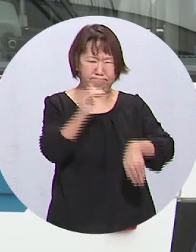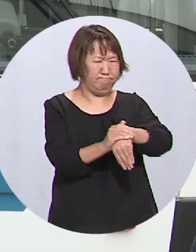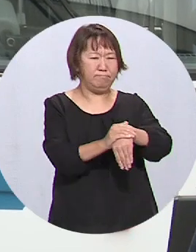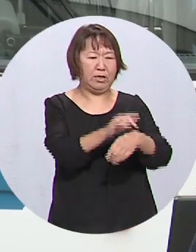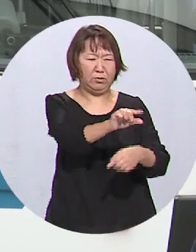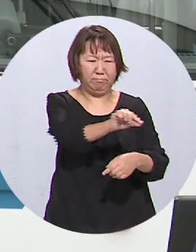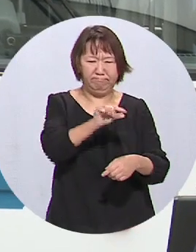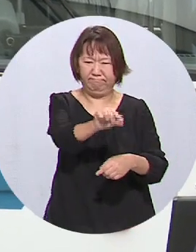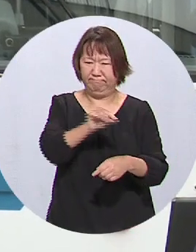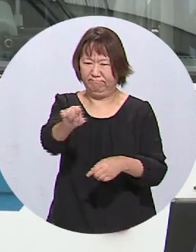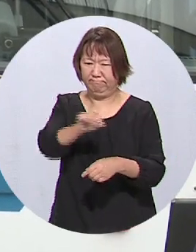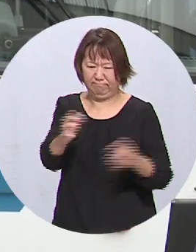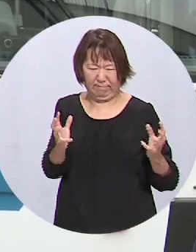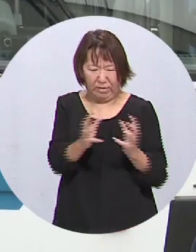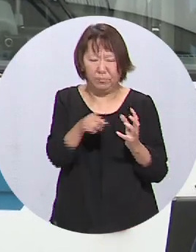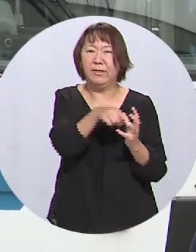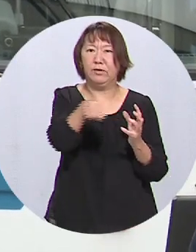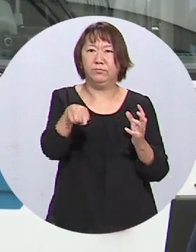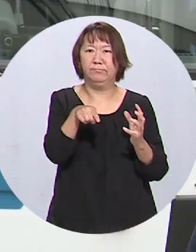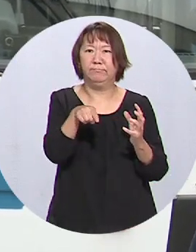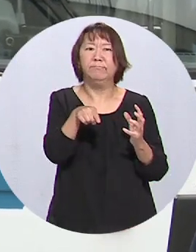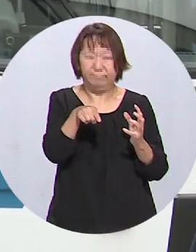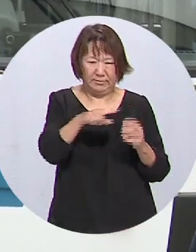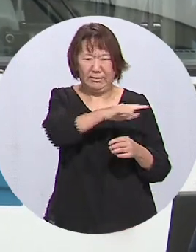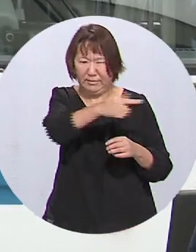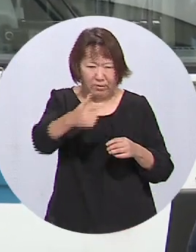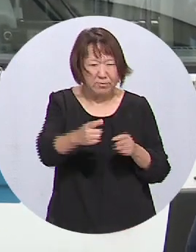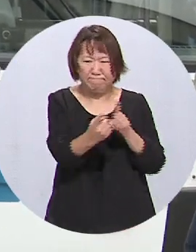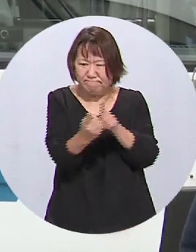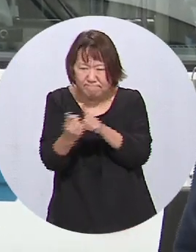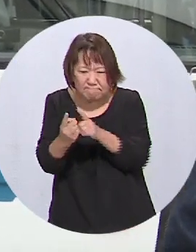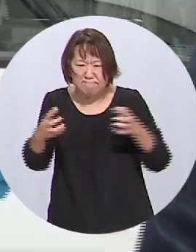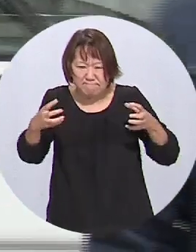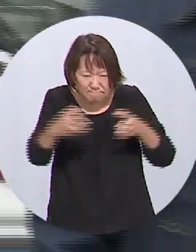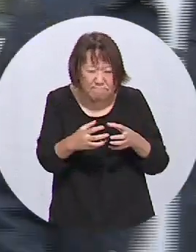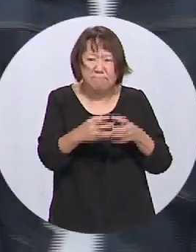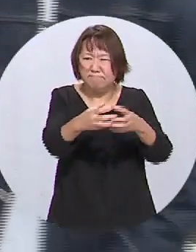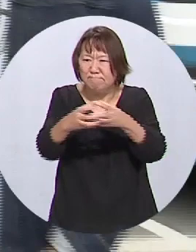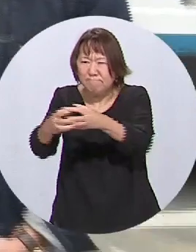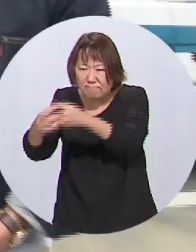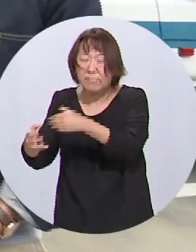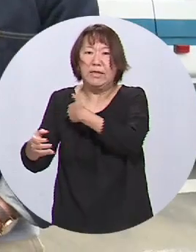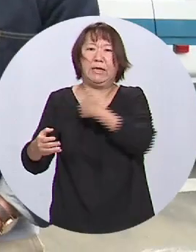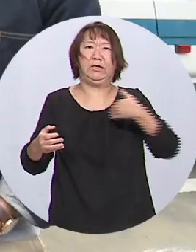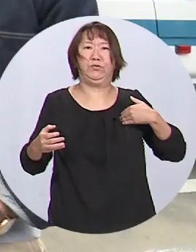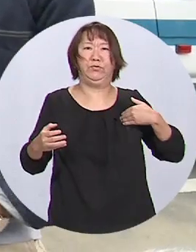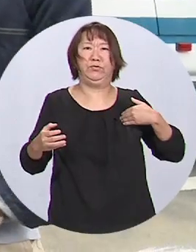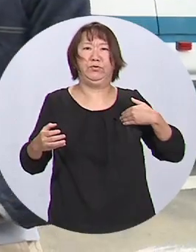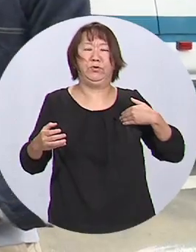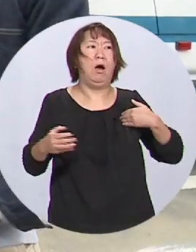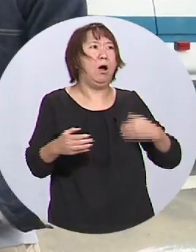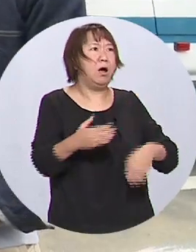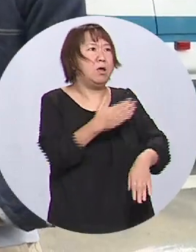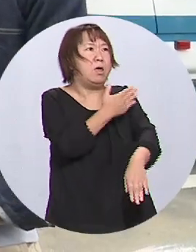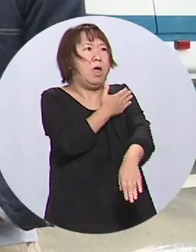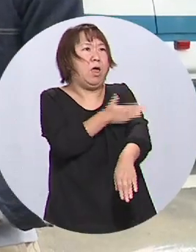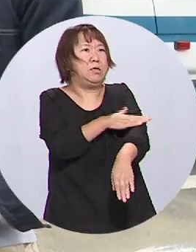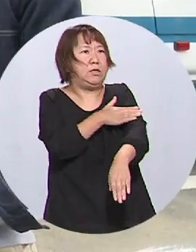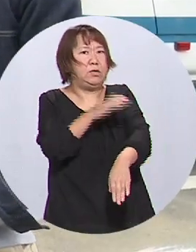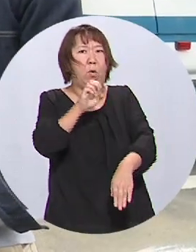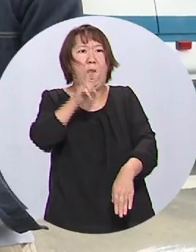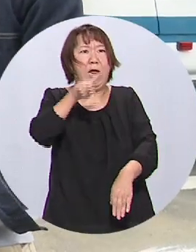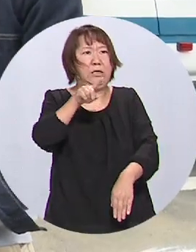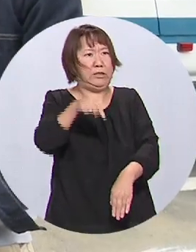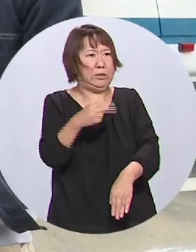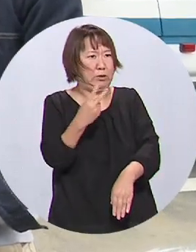はい、でどんな現場でも対応できる、そういうものたちが集まってます。 はあ、じゃあもうエリート集団みたいな感じですよね、言